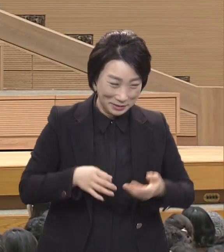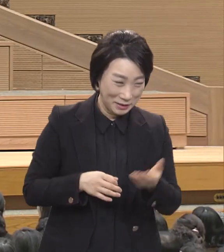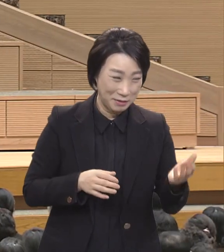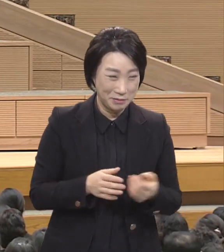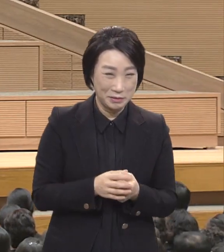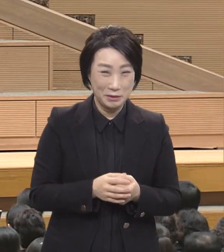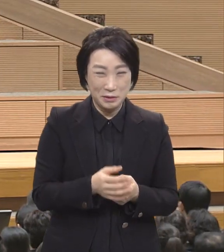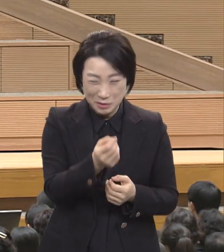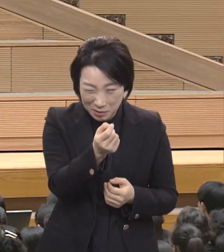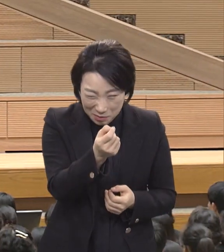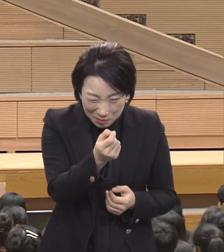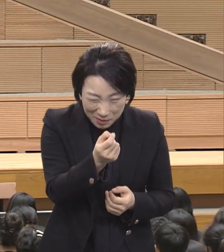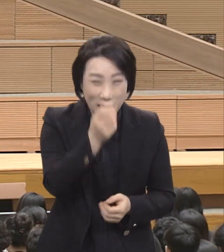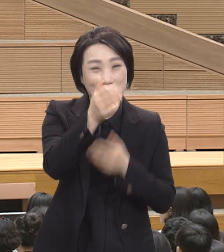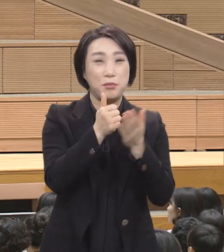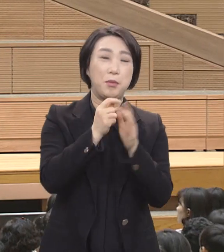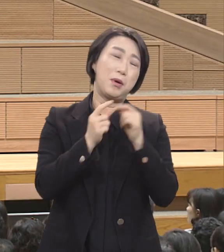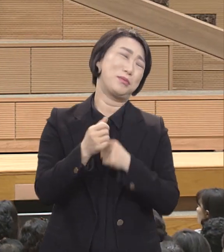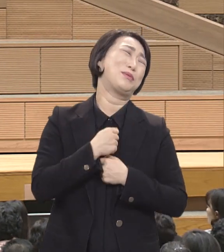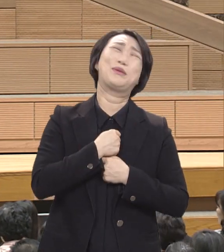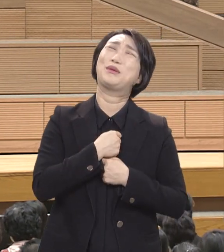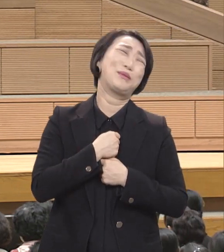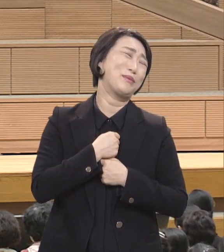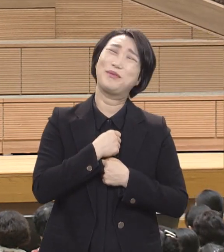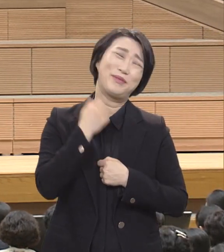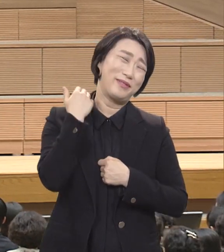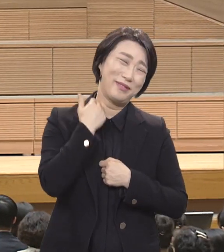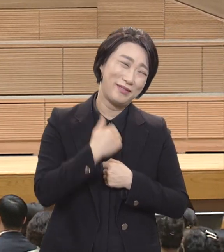하찮은 말씀도 못 지키잖아.